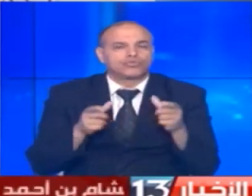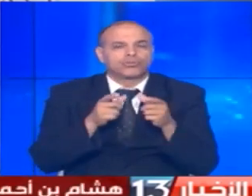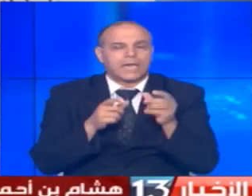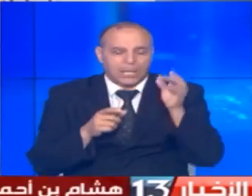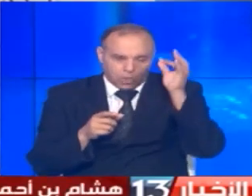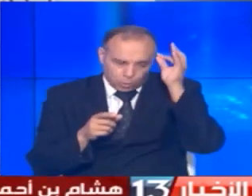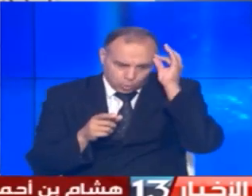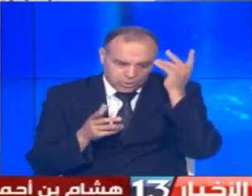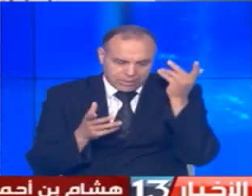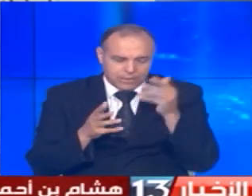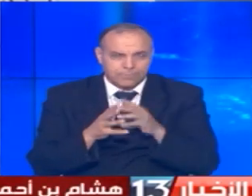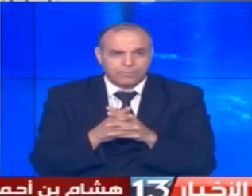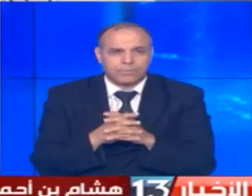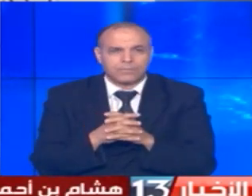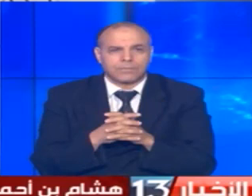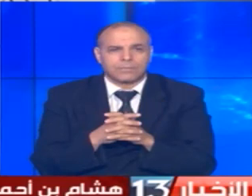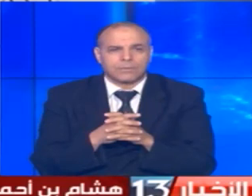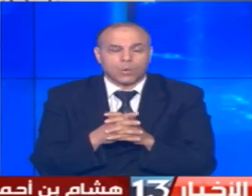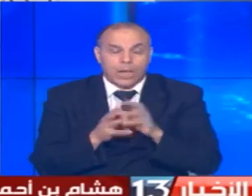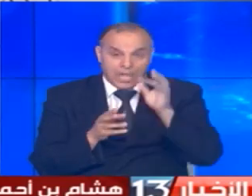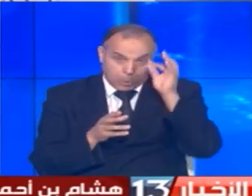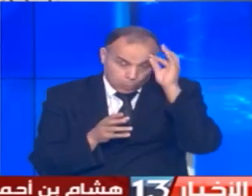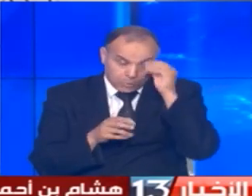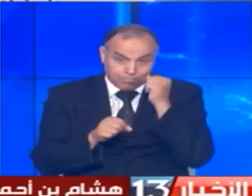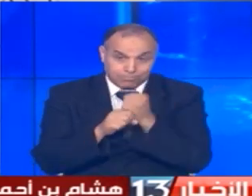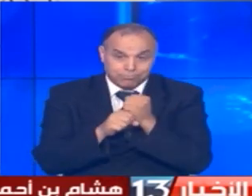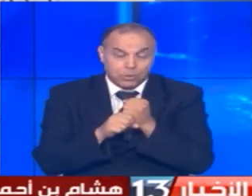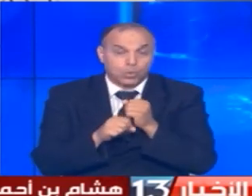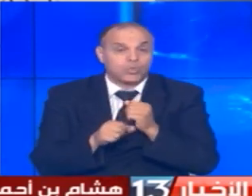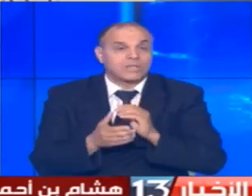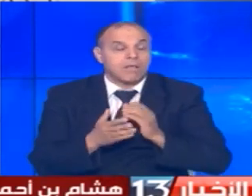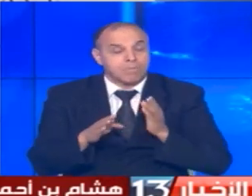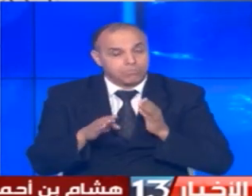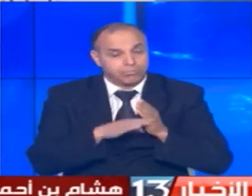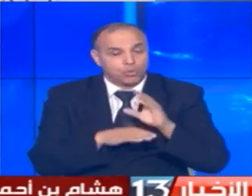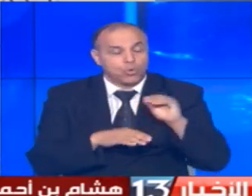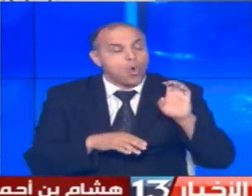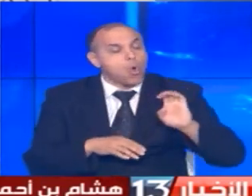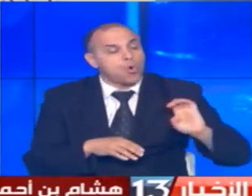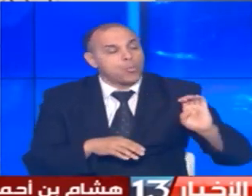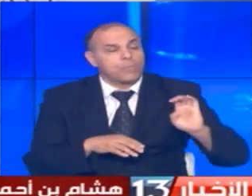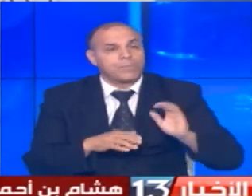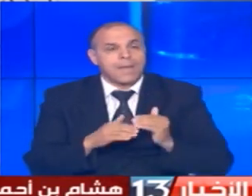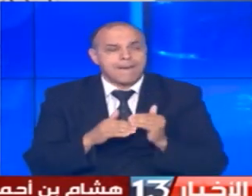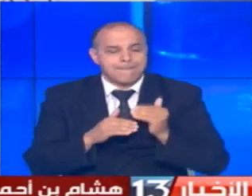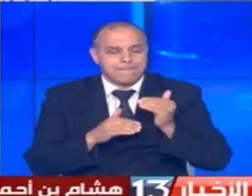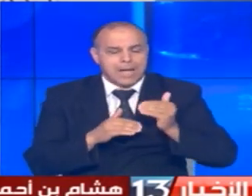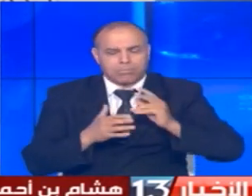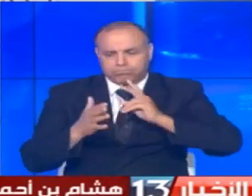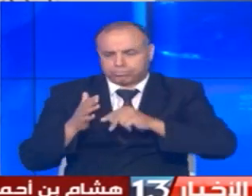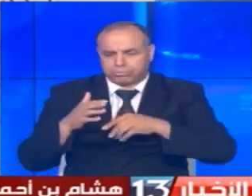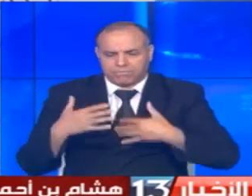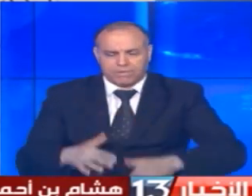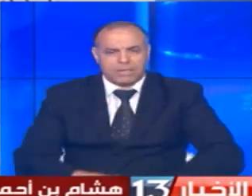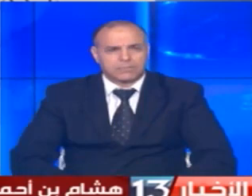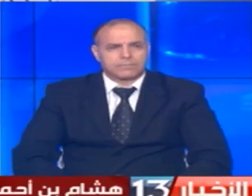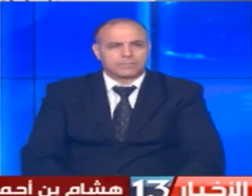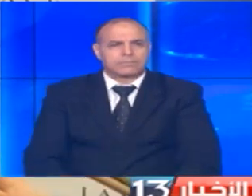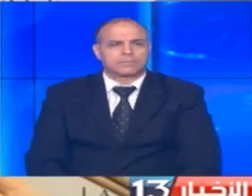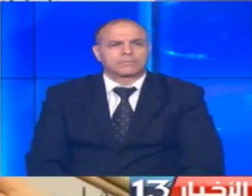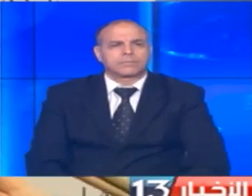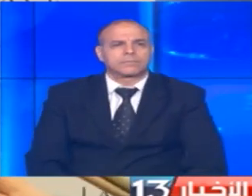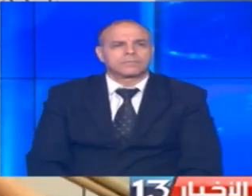التونسية ولا التونسي المستثمر التونسي باش يدخل السوق الأوروبية بعد ما نمضيه وقت اللي نمضيه